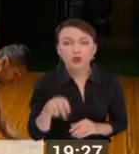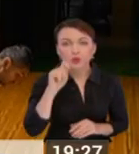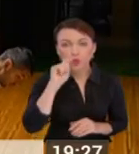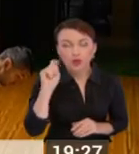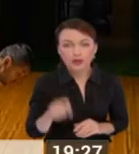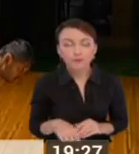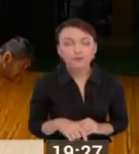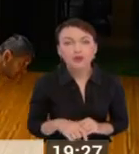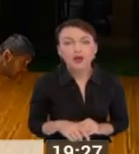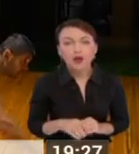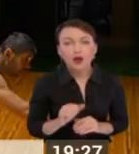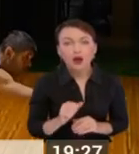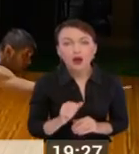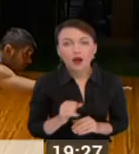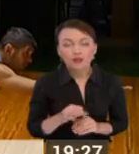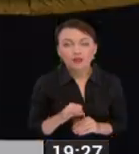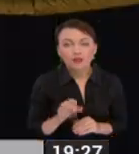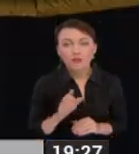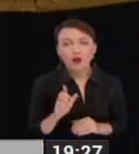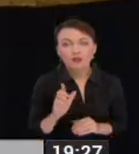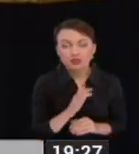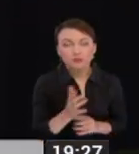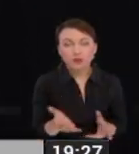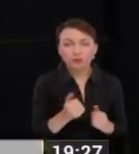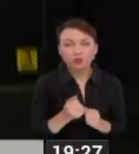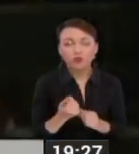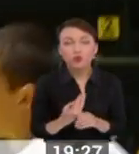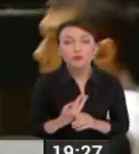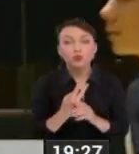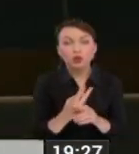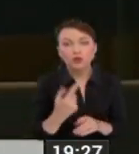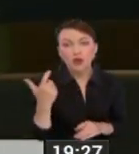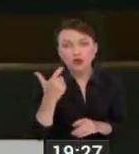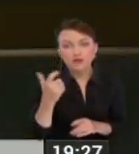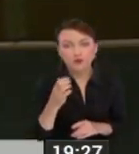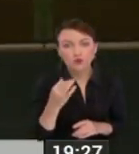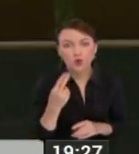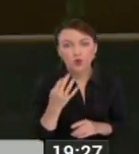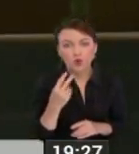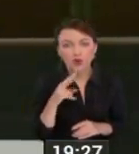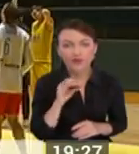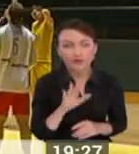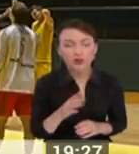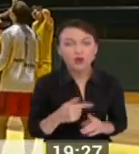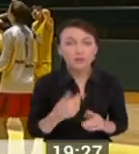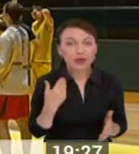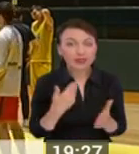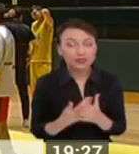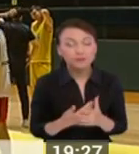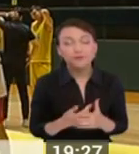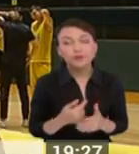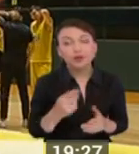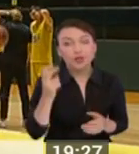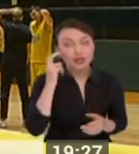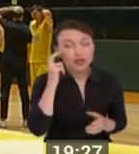України. Підопічні Айнарса Багацькіса приймуть дебютанта суперліги харківських «Соколів». Перед цим поєдинком лави киян